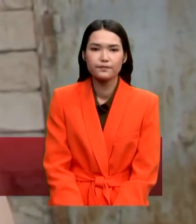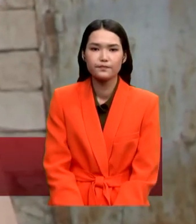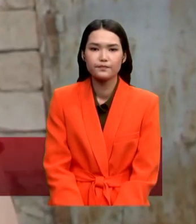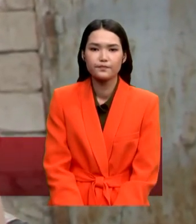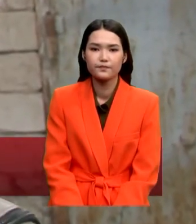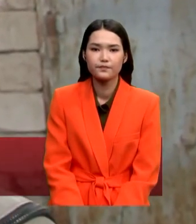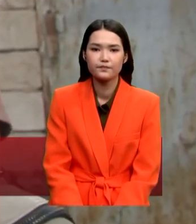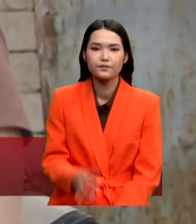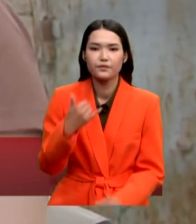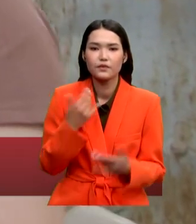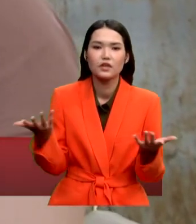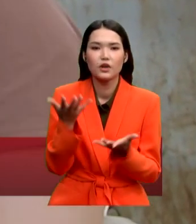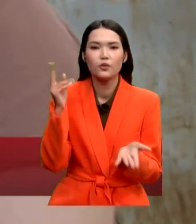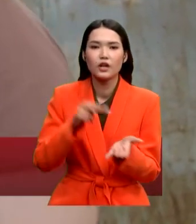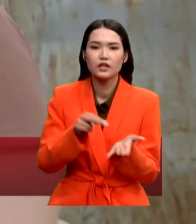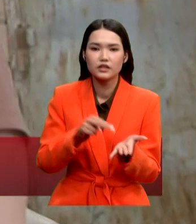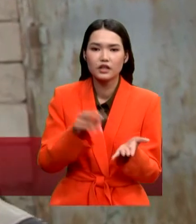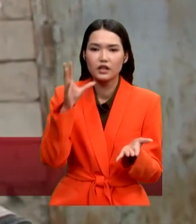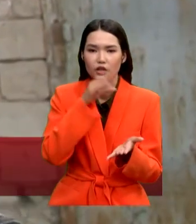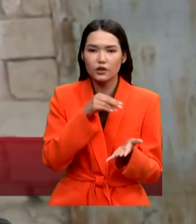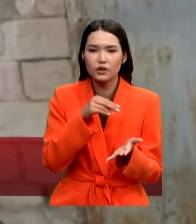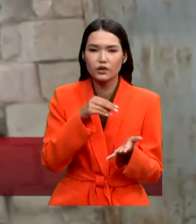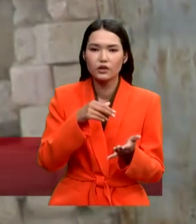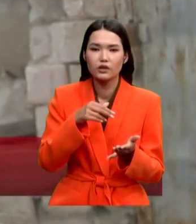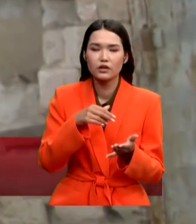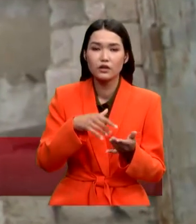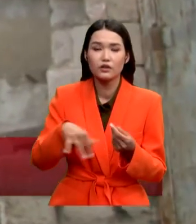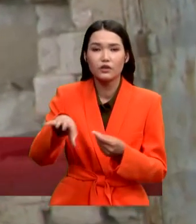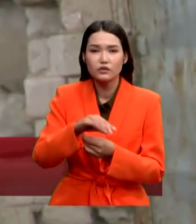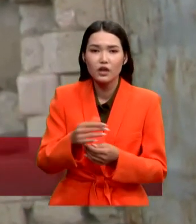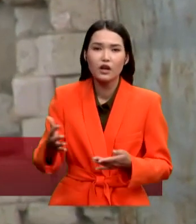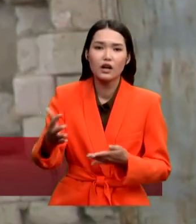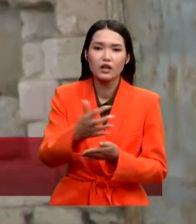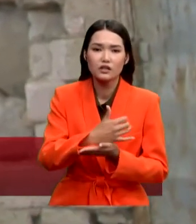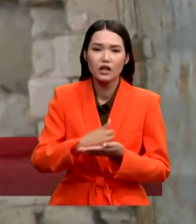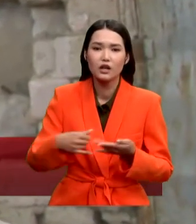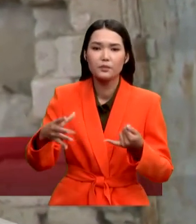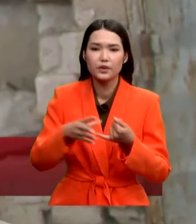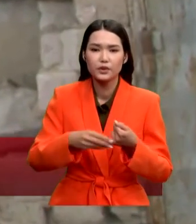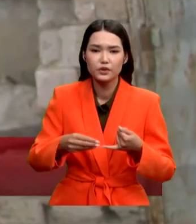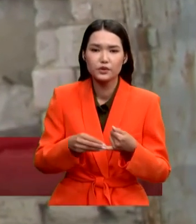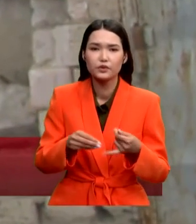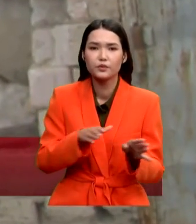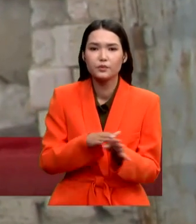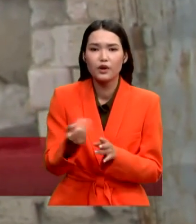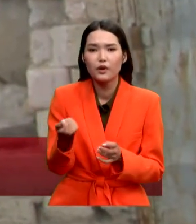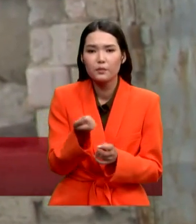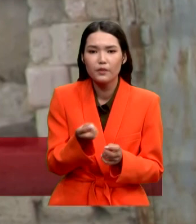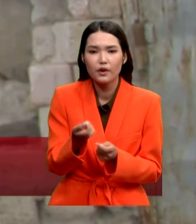Оценочная стоимость. Я говорю, какая оценочная стоимость, когда уже там все просто разбирают и разбирают днем в наглую делают